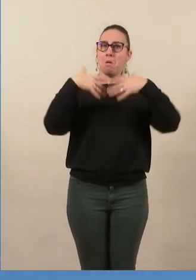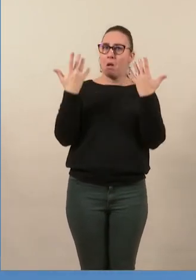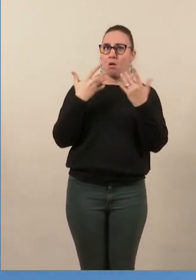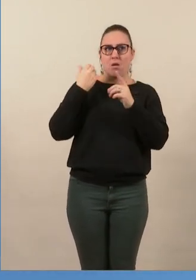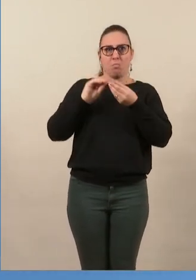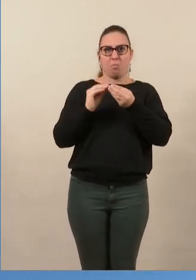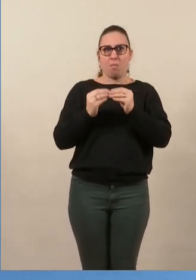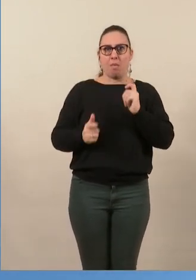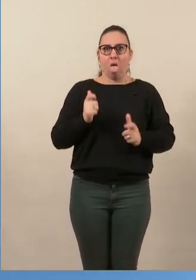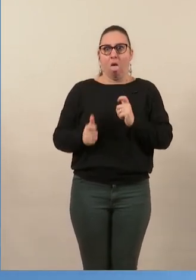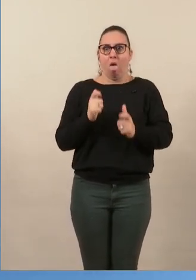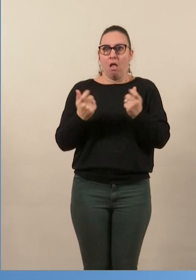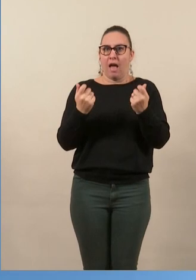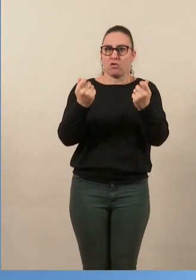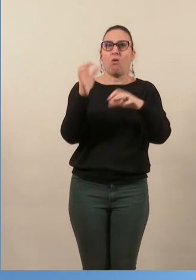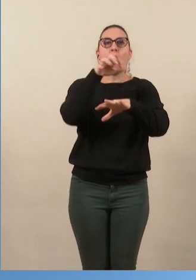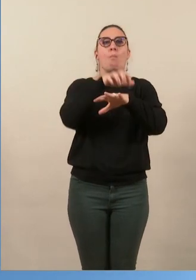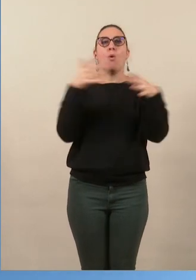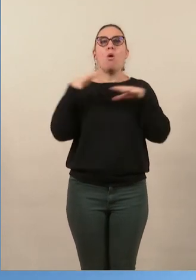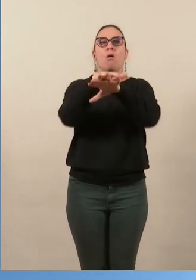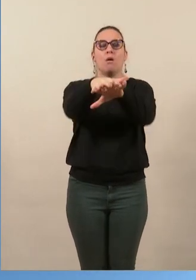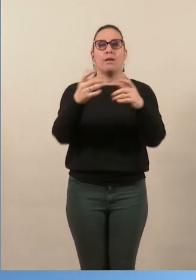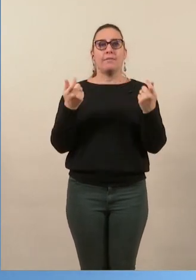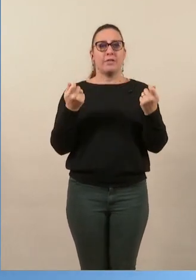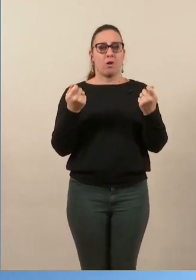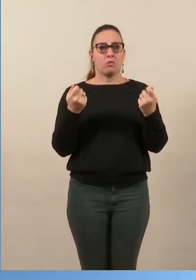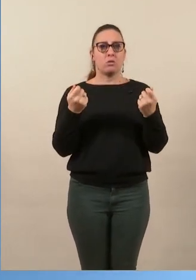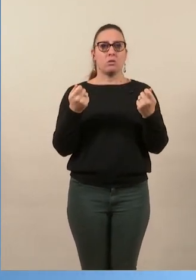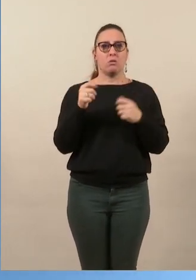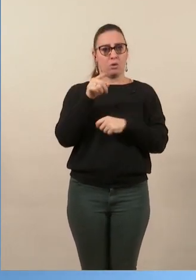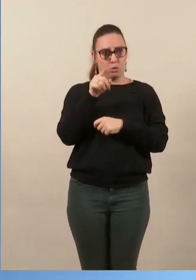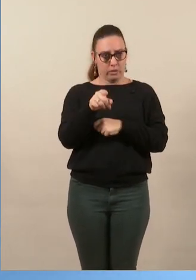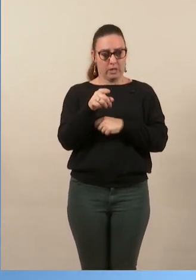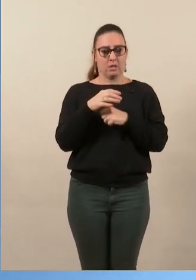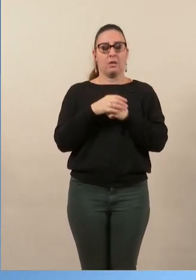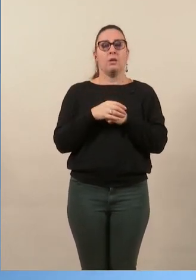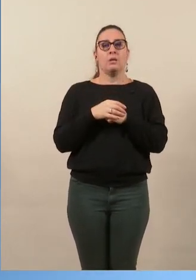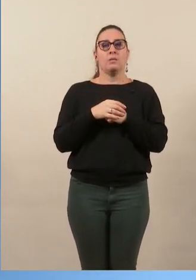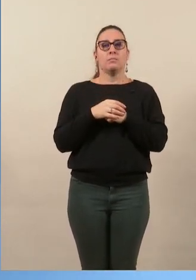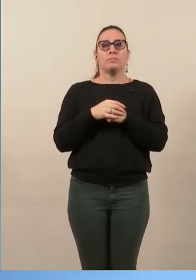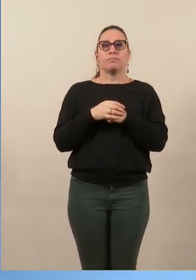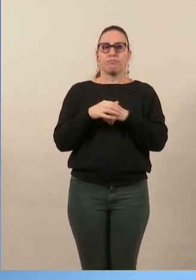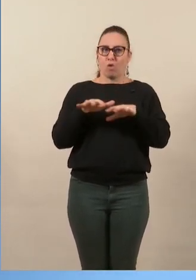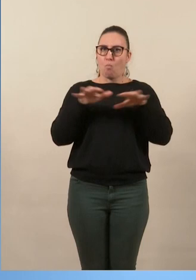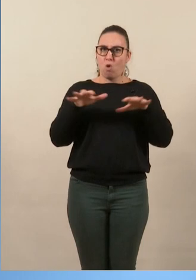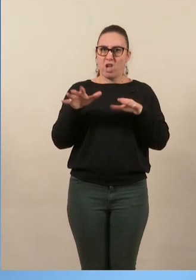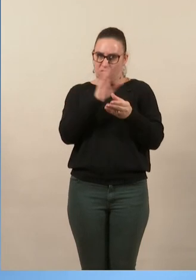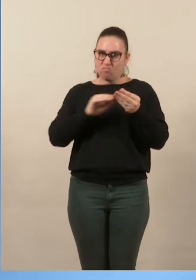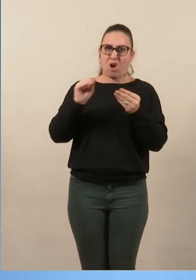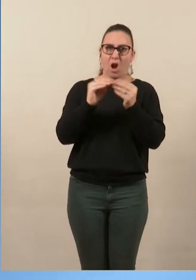Grenoble ce ce pôle d'inclusion financière s'est vu doter de moyens conséquents